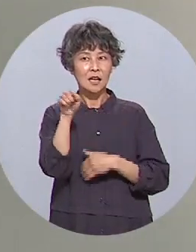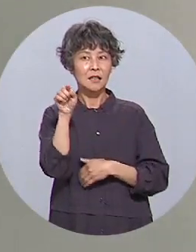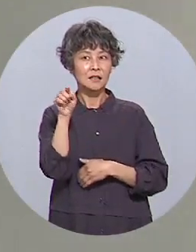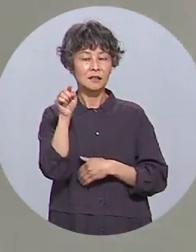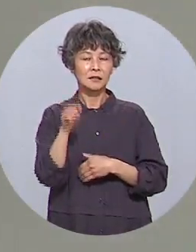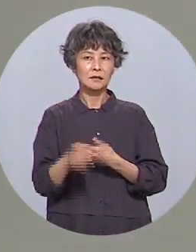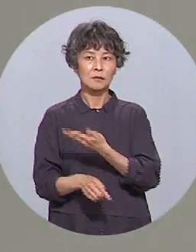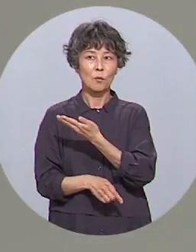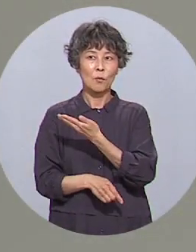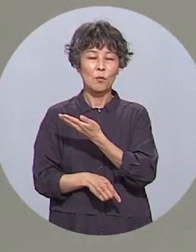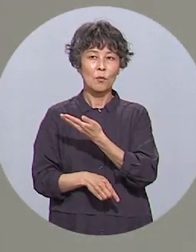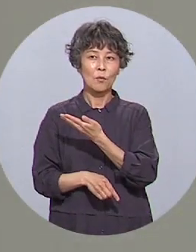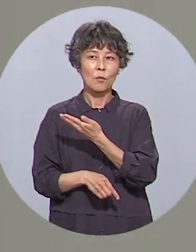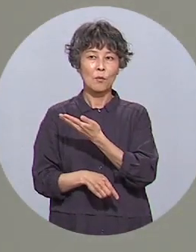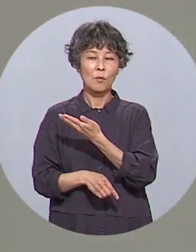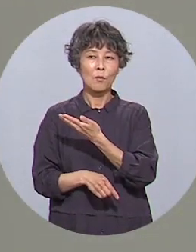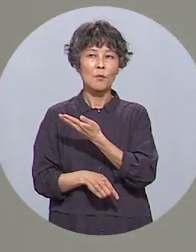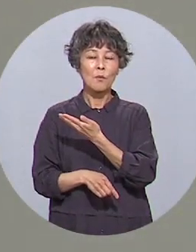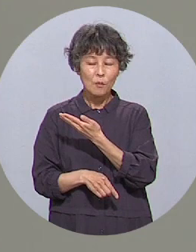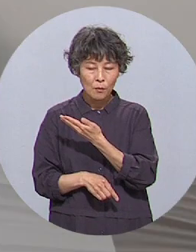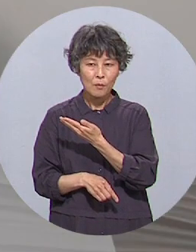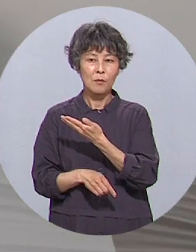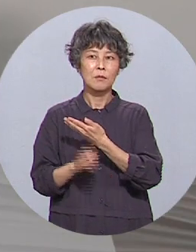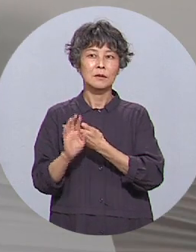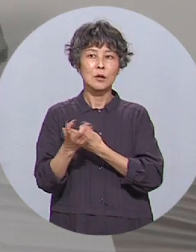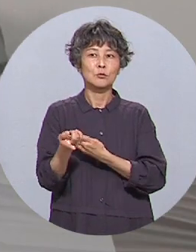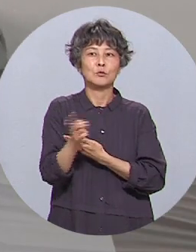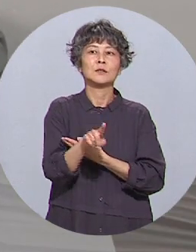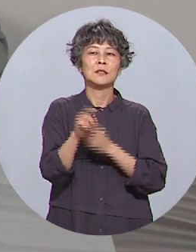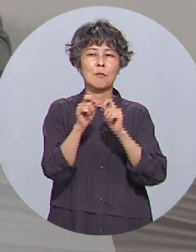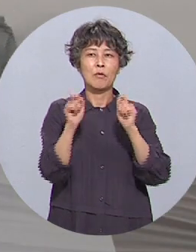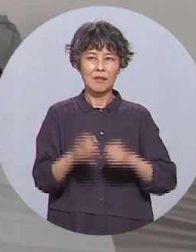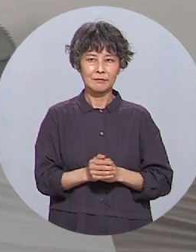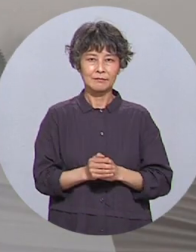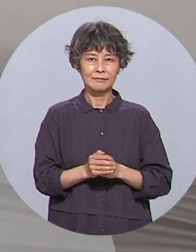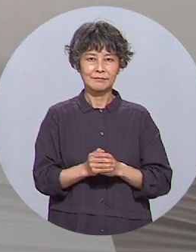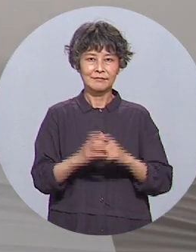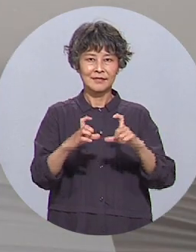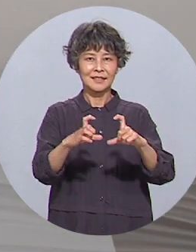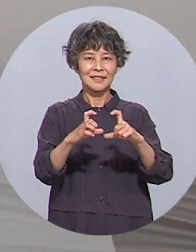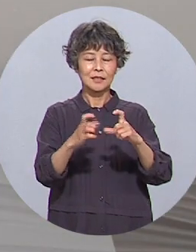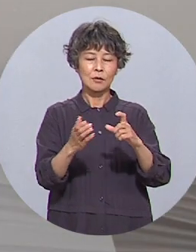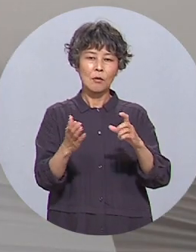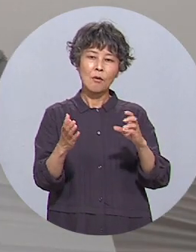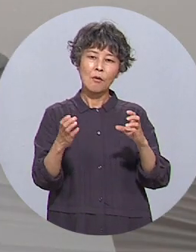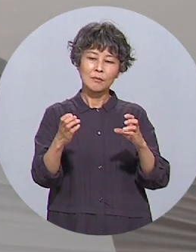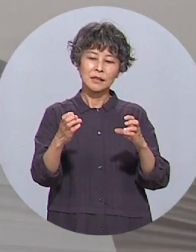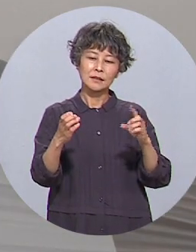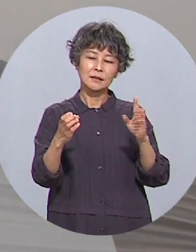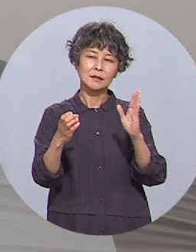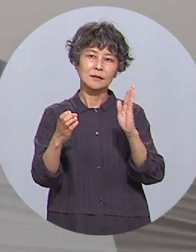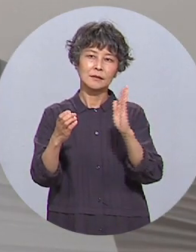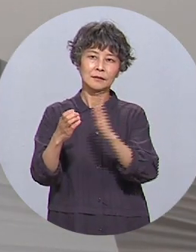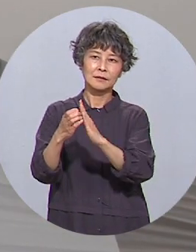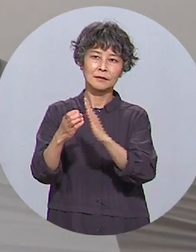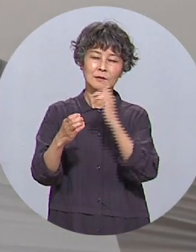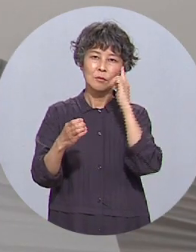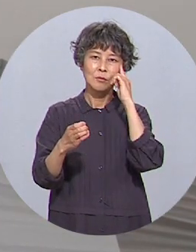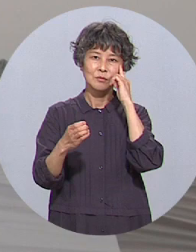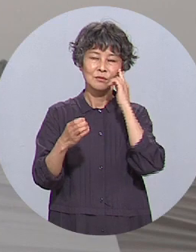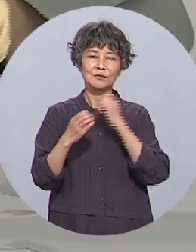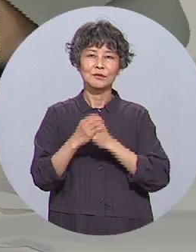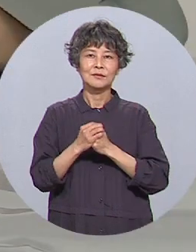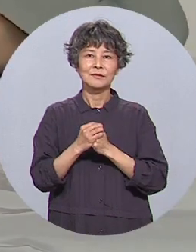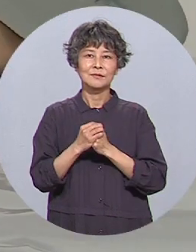個でしょう。で、問題はこっからよ。これをね、多分はつけんじゃないの。こうや